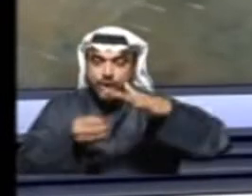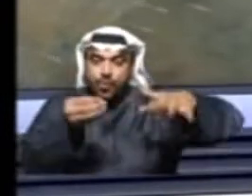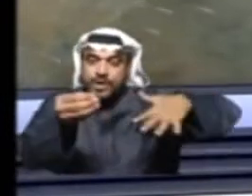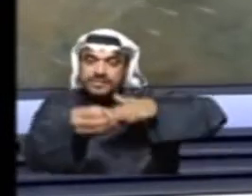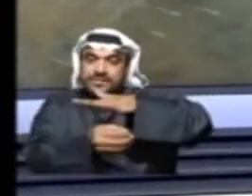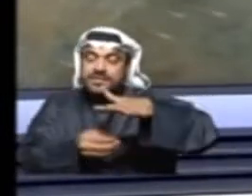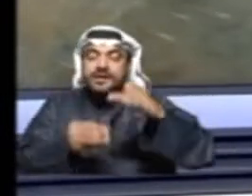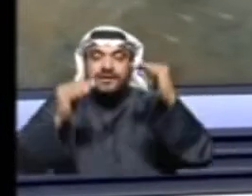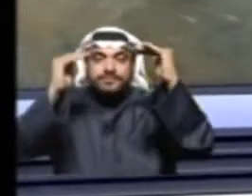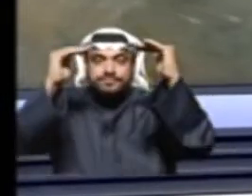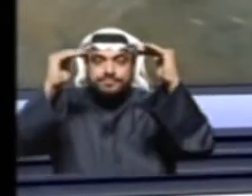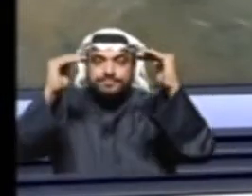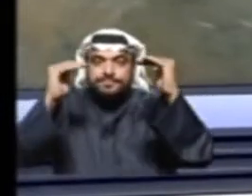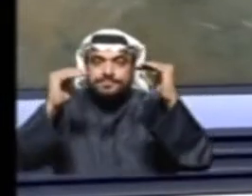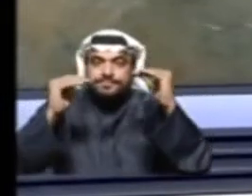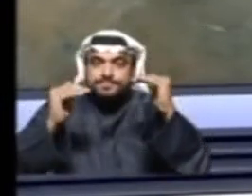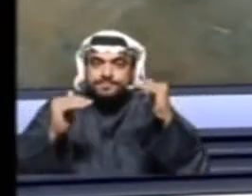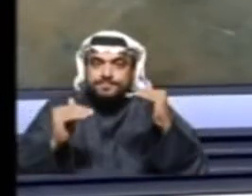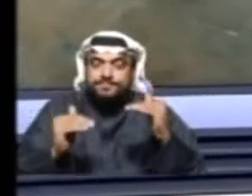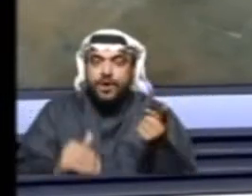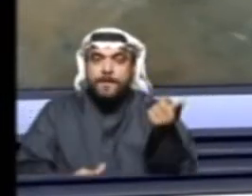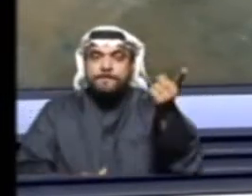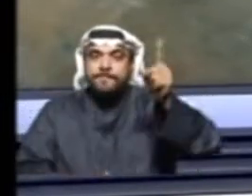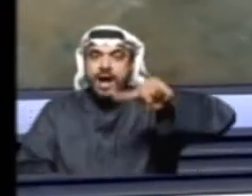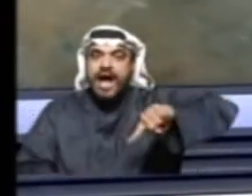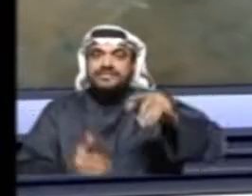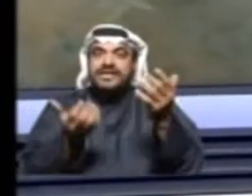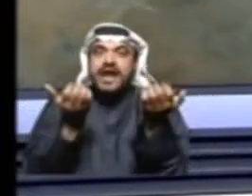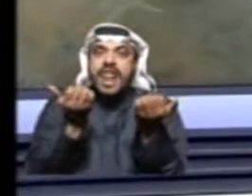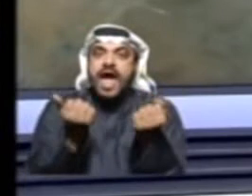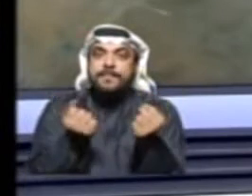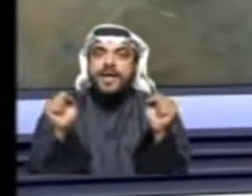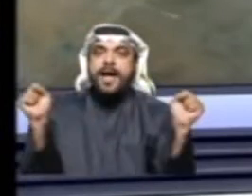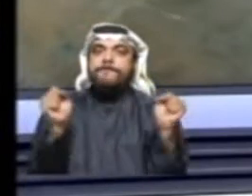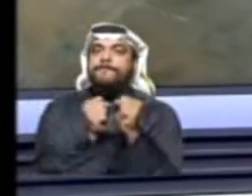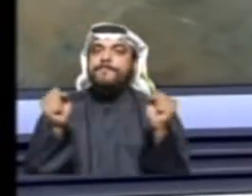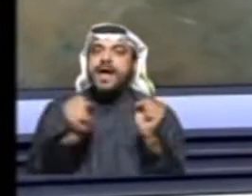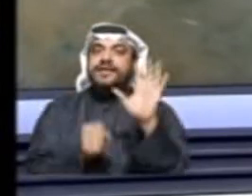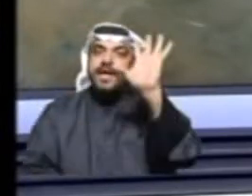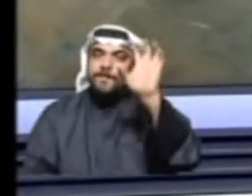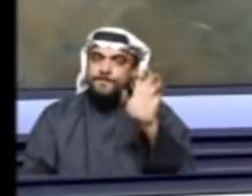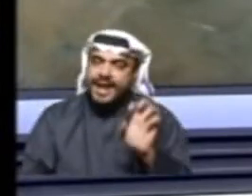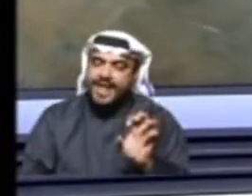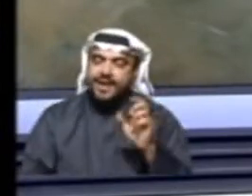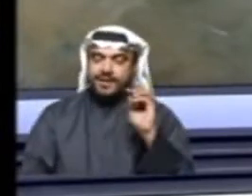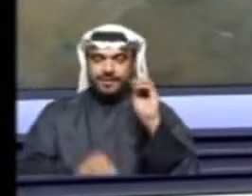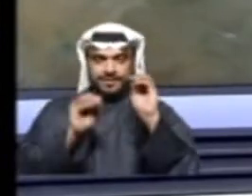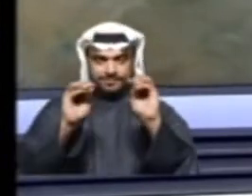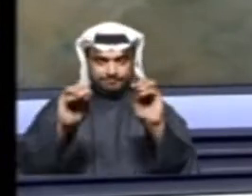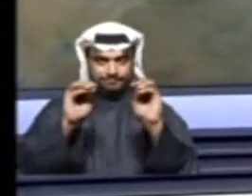تبدي تنخفض تدريجيا مع نهاية منتصف يوم الغد، متوقع تصل تقريبا الساعة 3 العصر